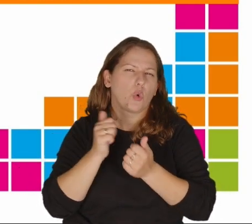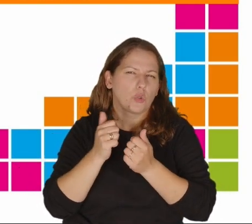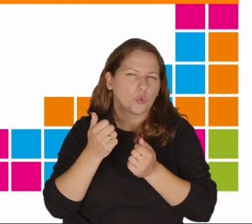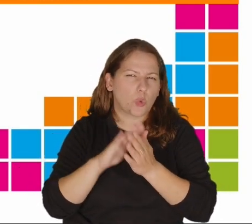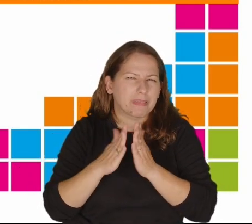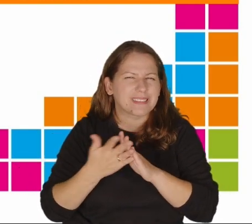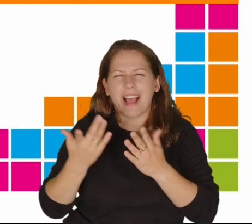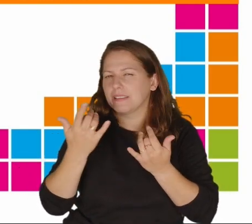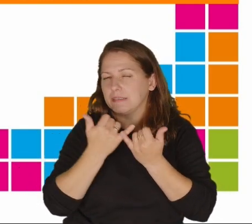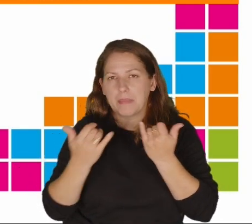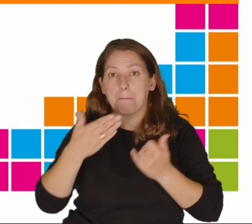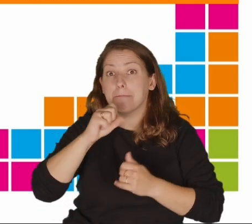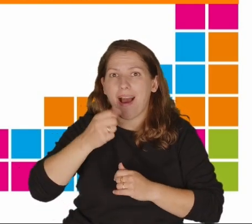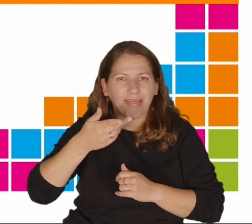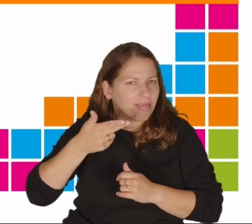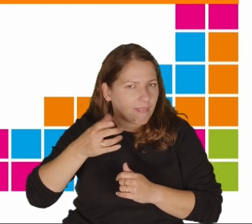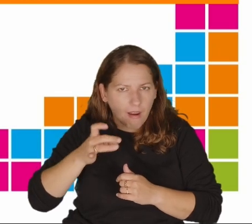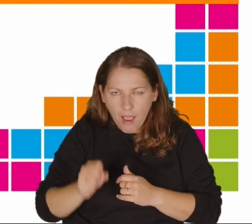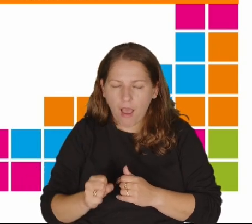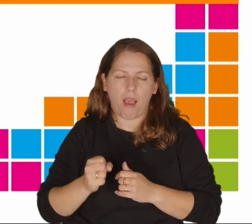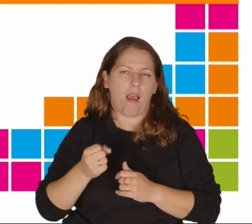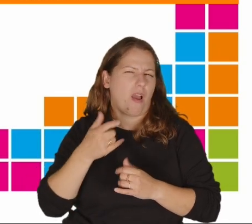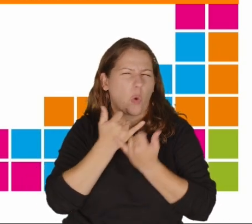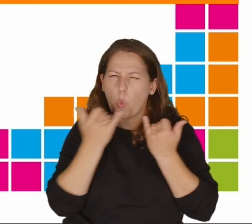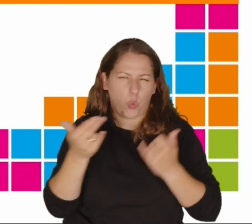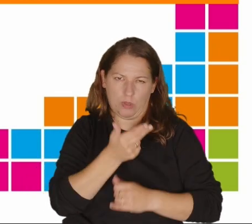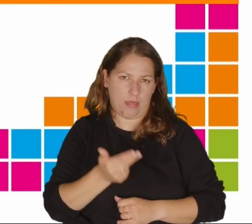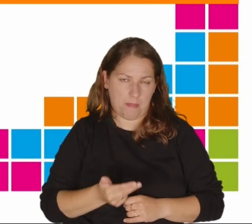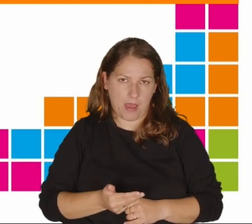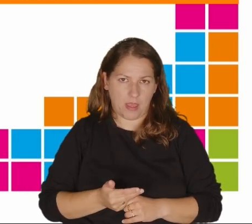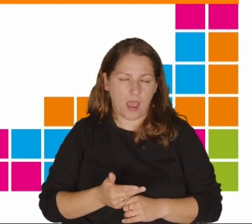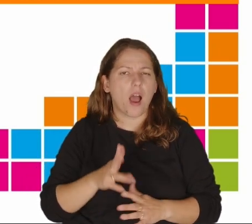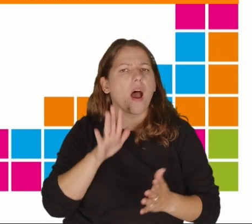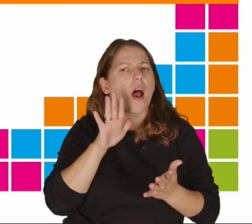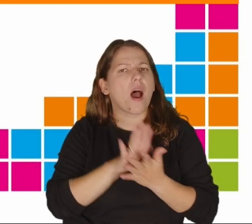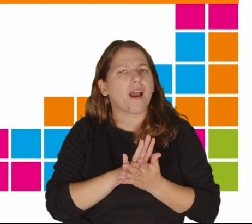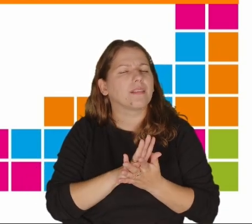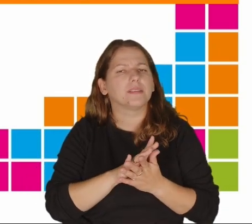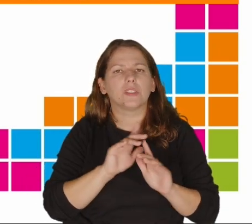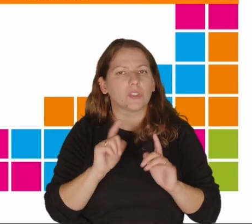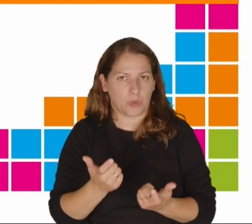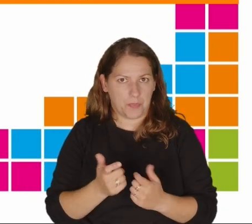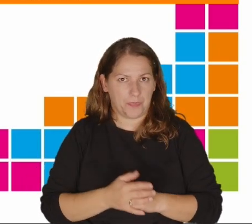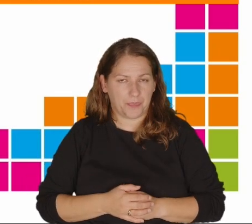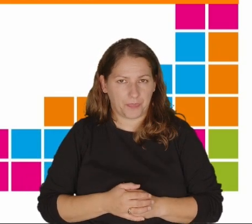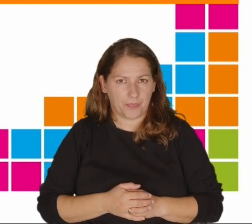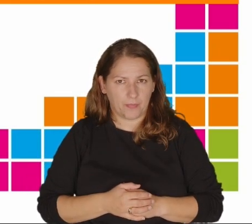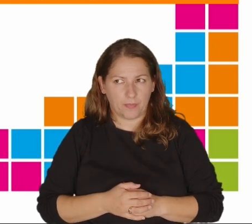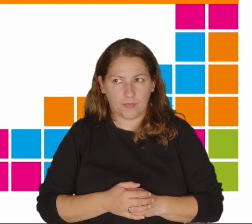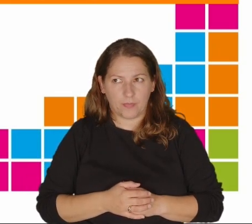samouszkodzeń, mangi, no bardzo wielu różnych tematów. Co charakterystyczne,